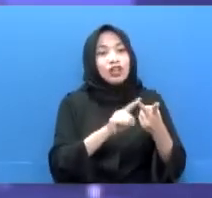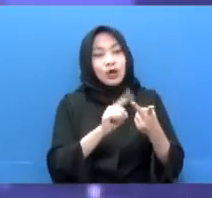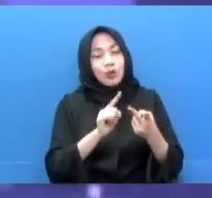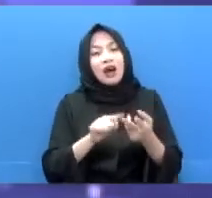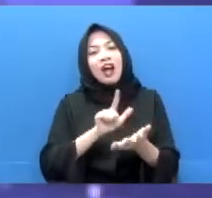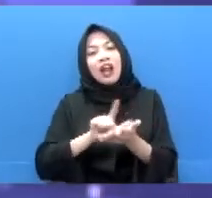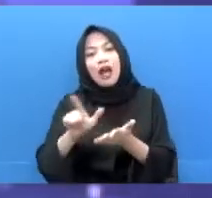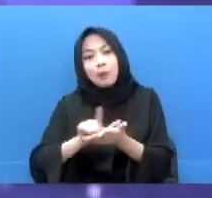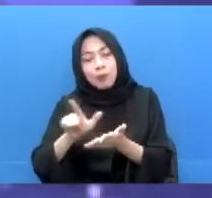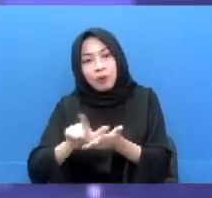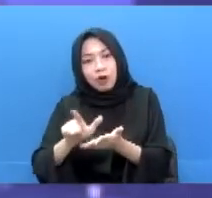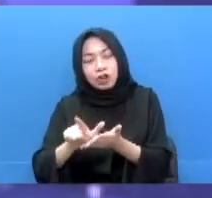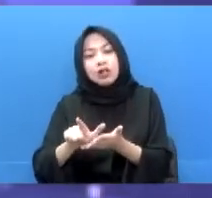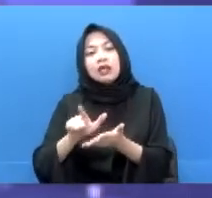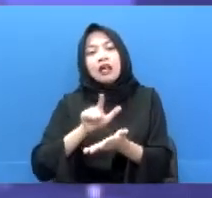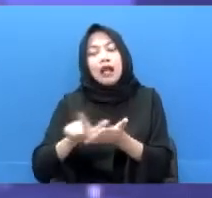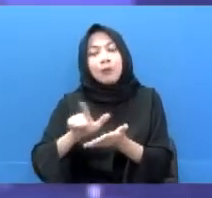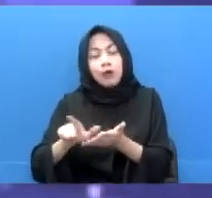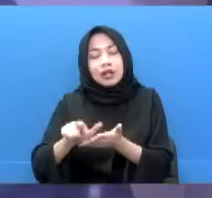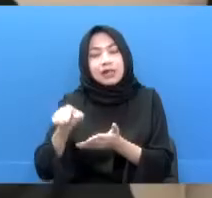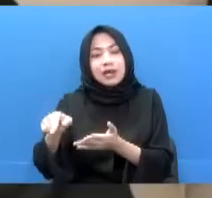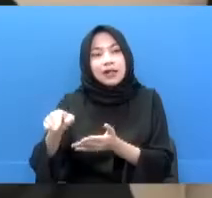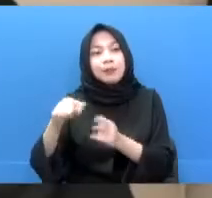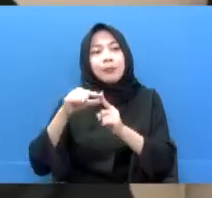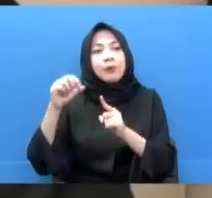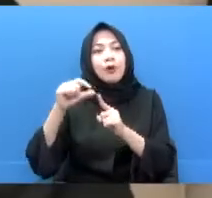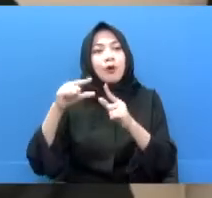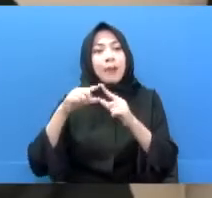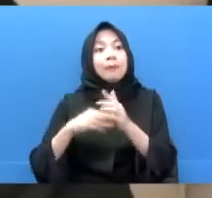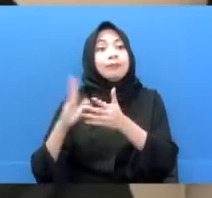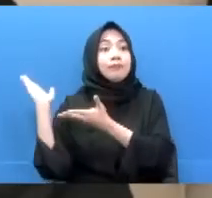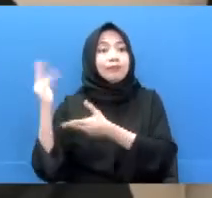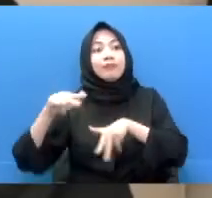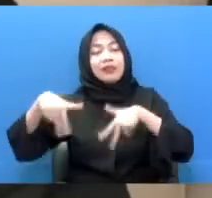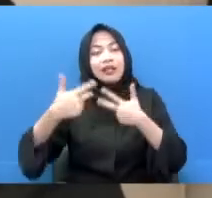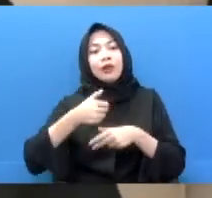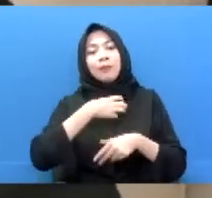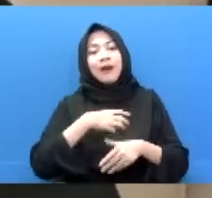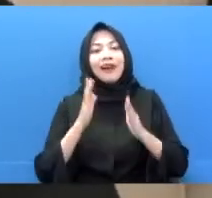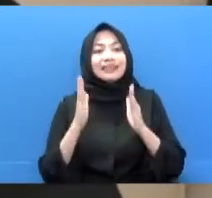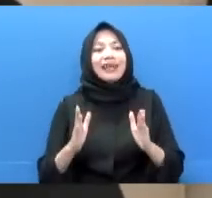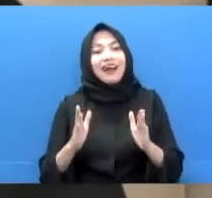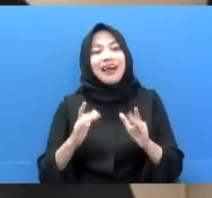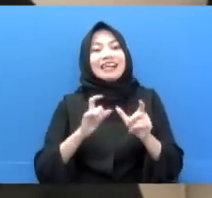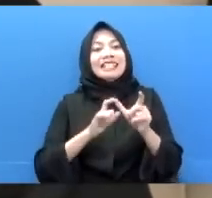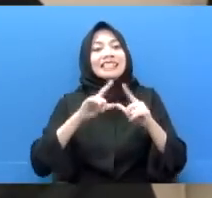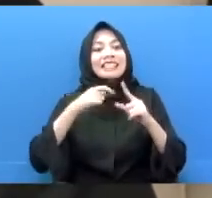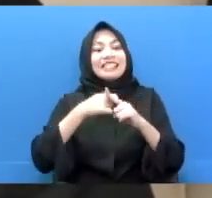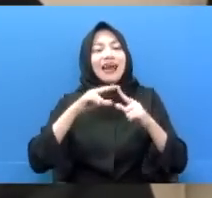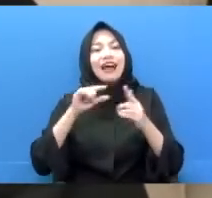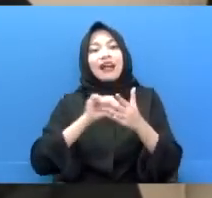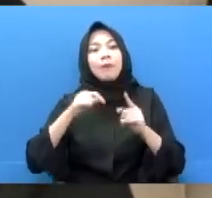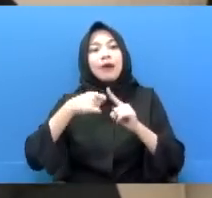pada Krishna Murti selaku kuasa hukum Saka Tatal Selamat malam Bung Krishna Terima kasih sudah bergabung di komp TV malam